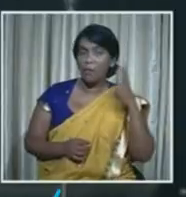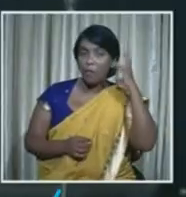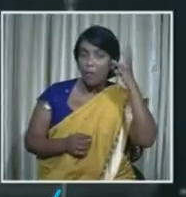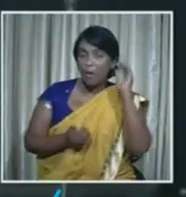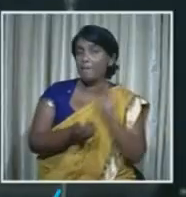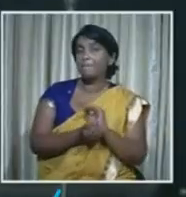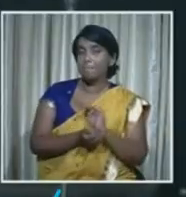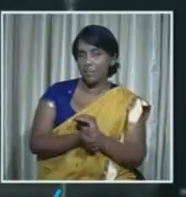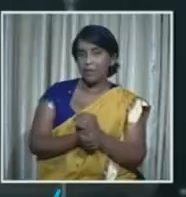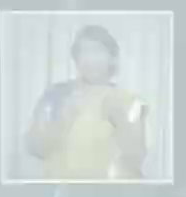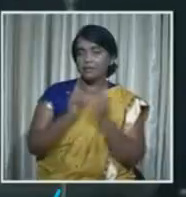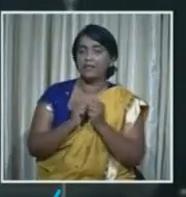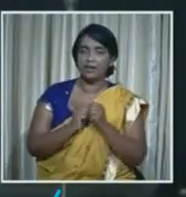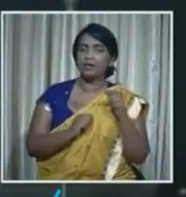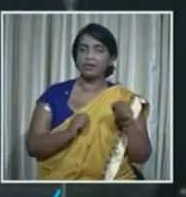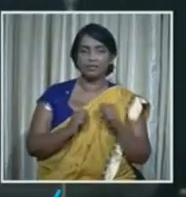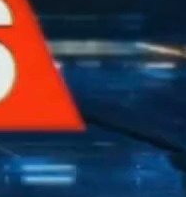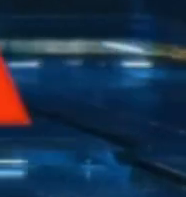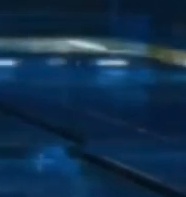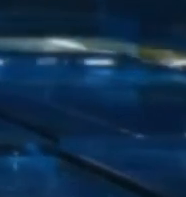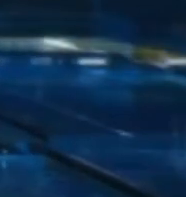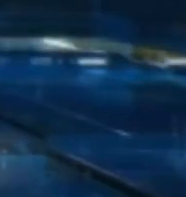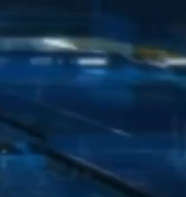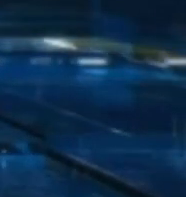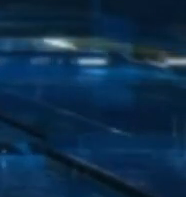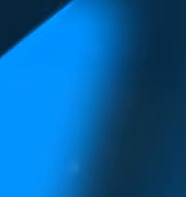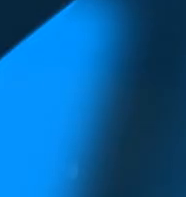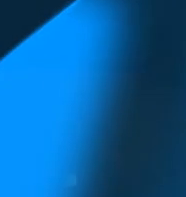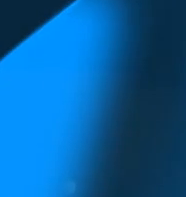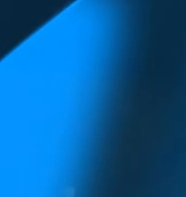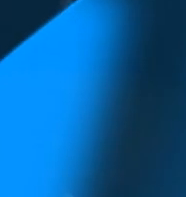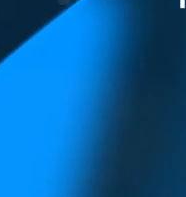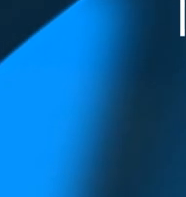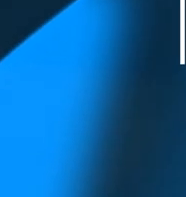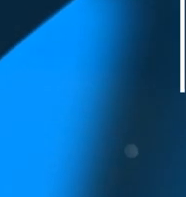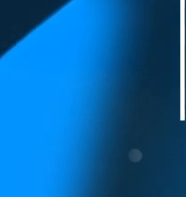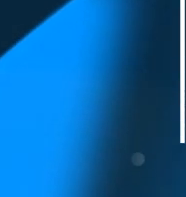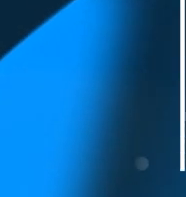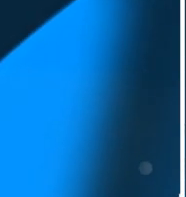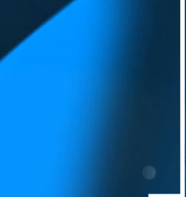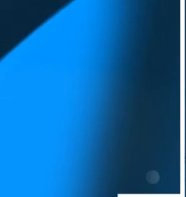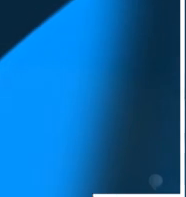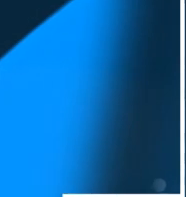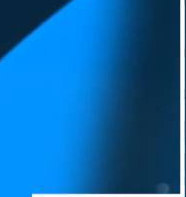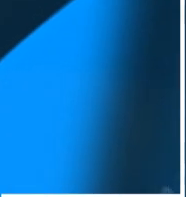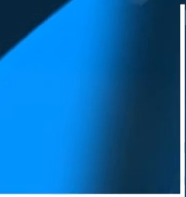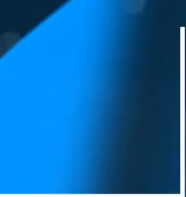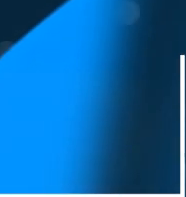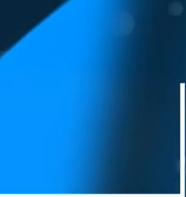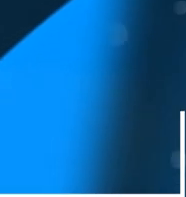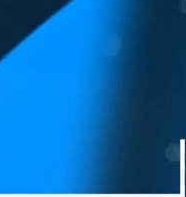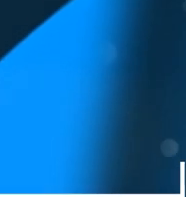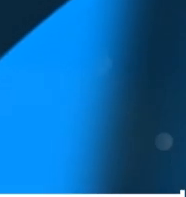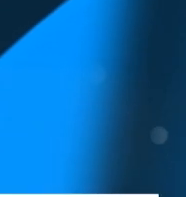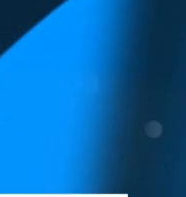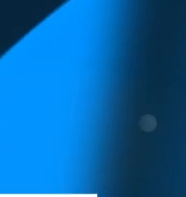ආරක්ෂා කරලා දෙන්න තමයි අපි මේ වැඩපිළිවෙල යෝජනා කරලා තියෙන්නේ. දිනපතා අලුත් වීඩියෝ සහ ප්‍රවෘත්ති නැරඹීමට ඉහත බටන් එක ක්ලික්